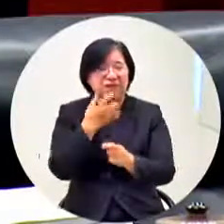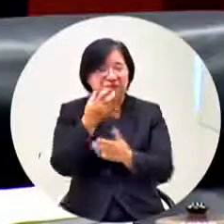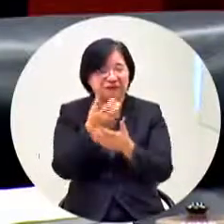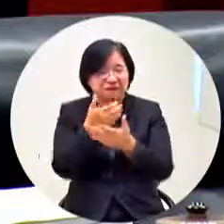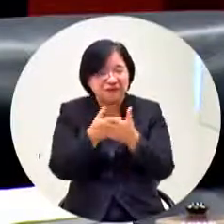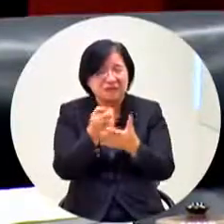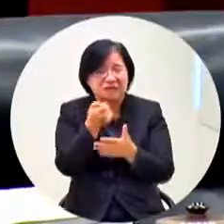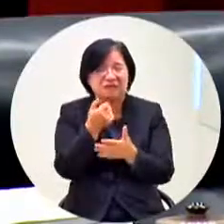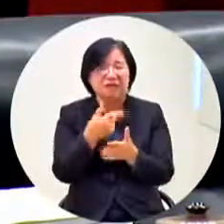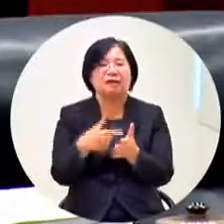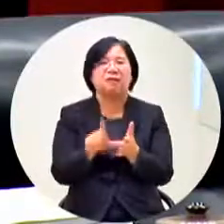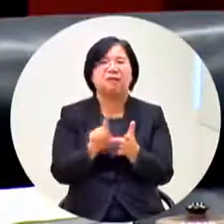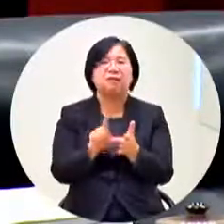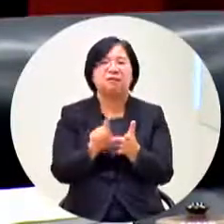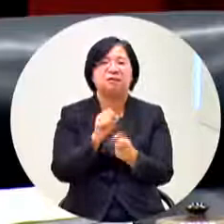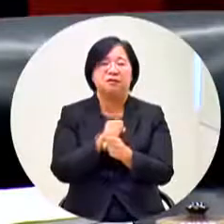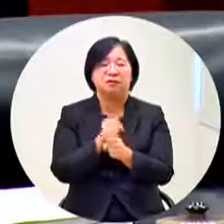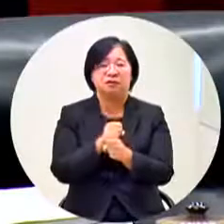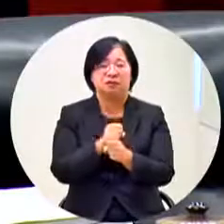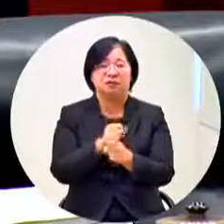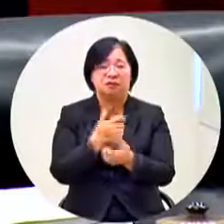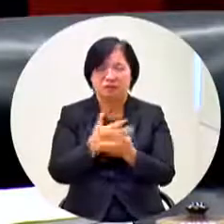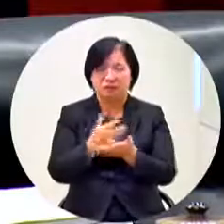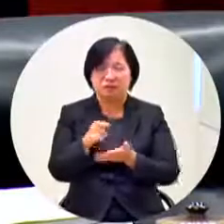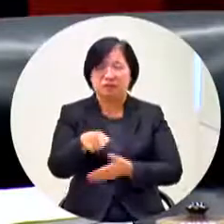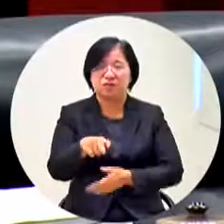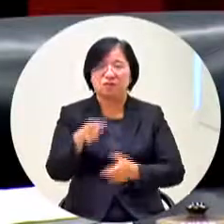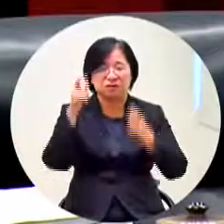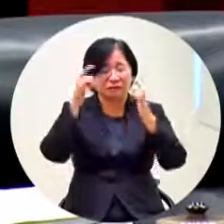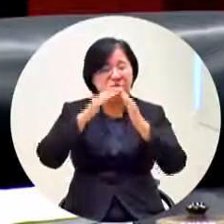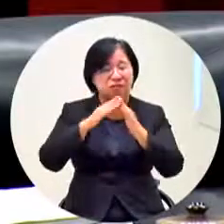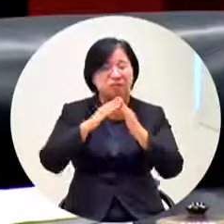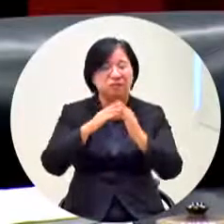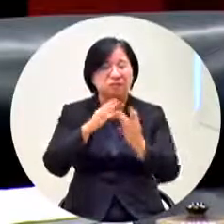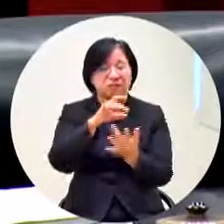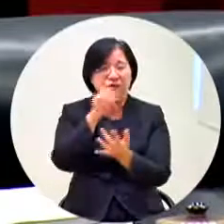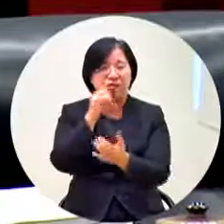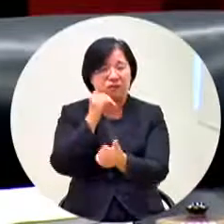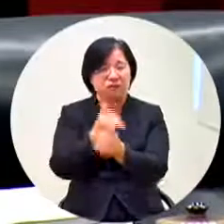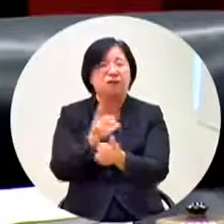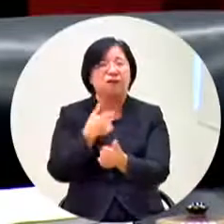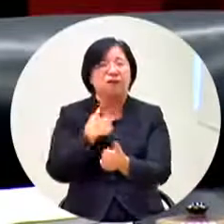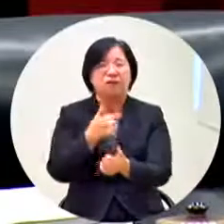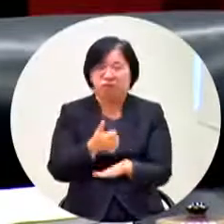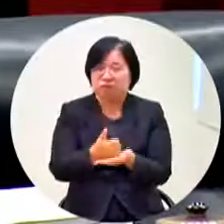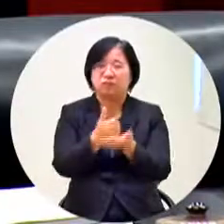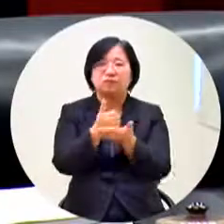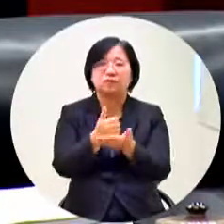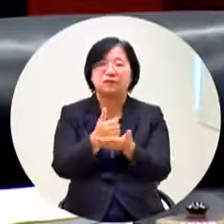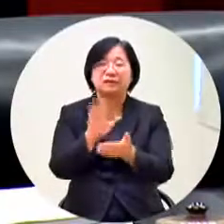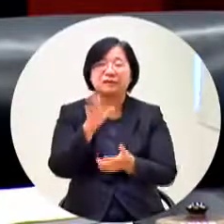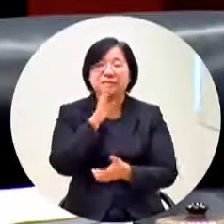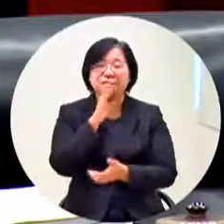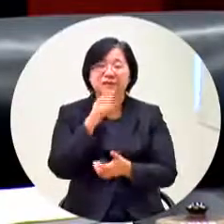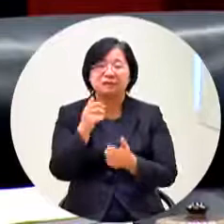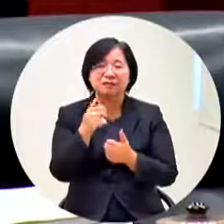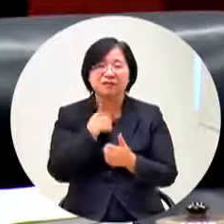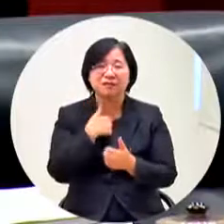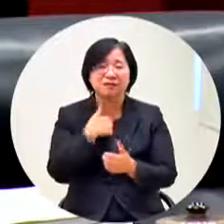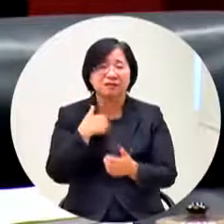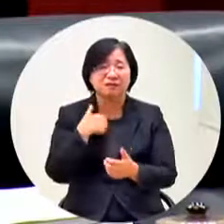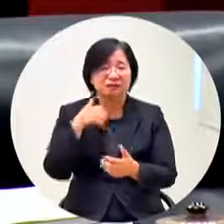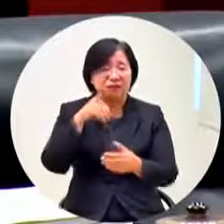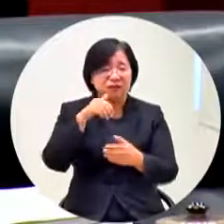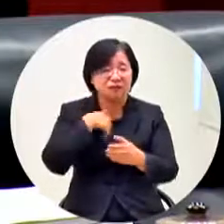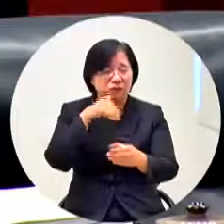及。那高雄市人的选择我们予以尊重，但是不代表没有去投反对票的